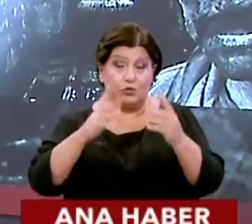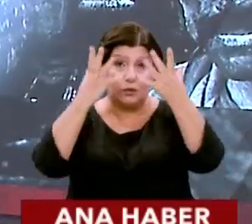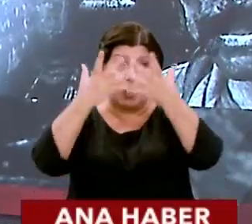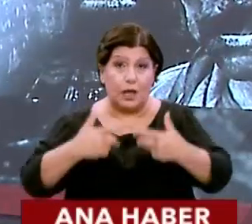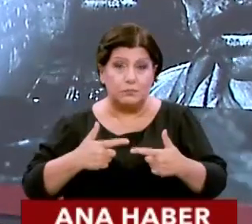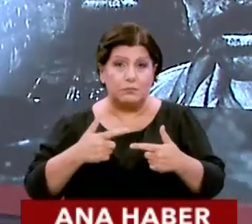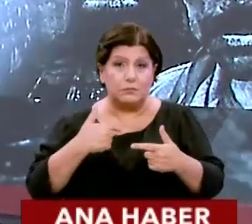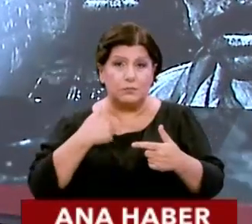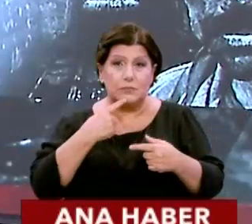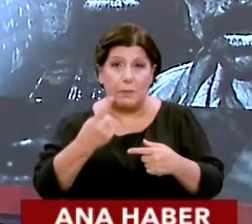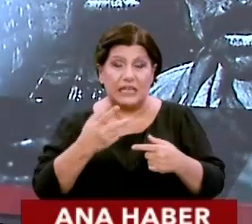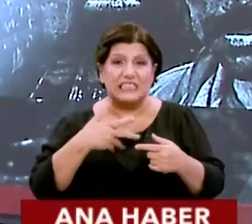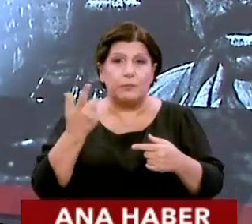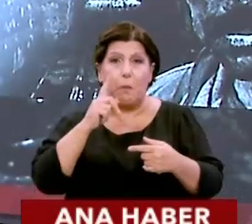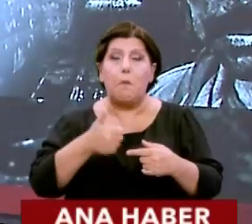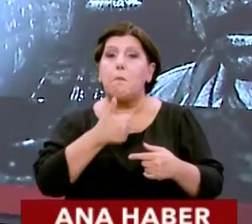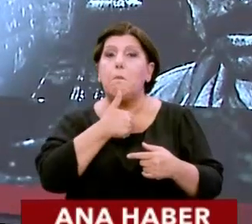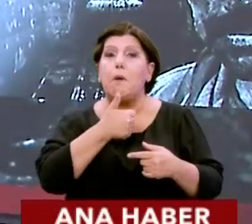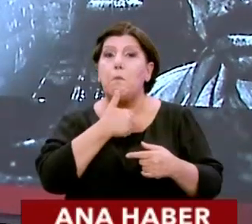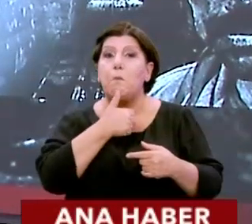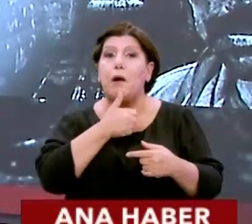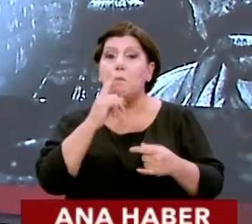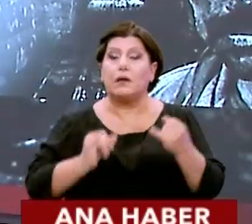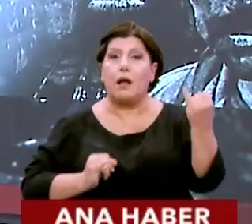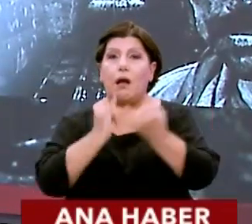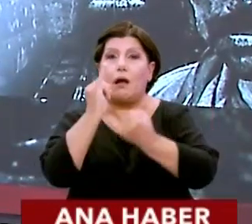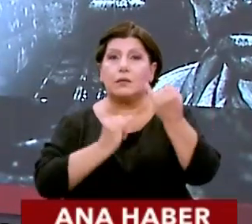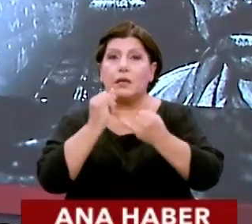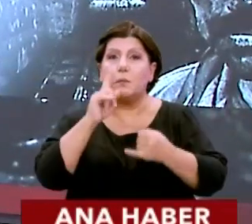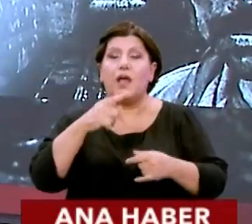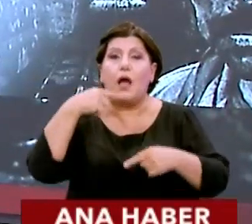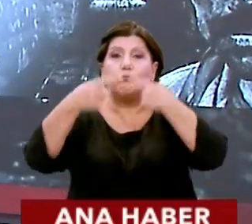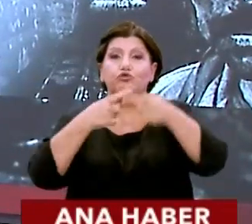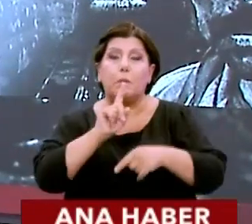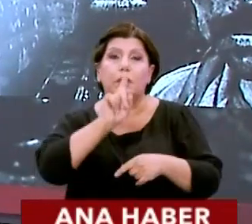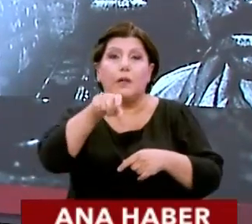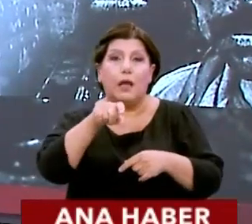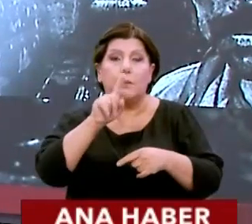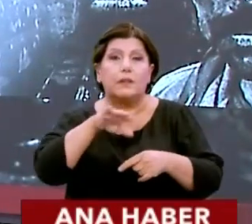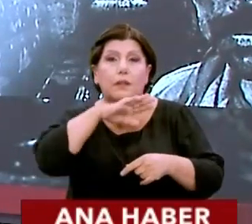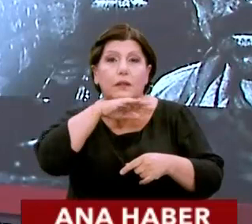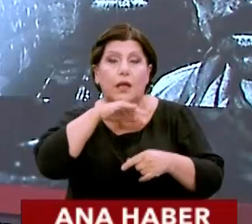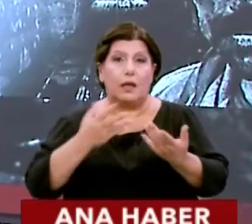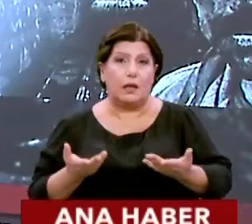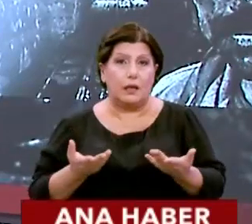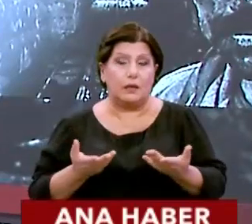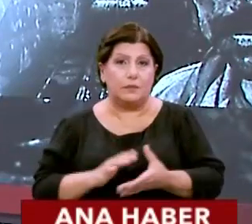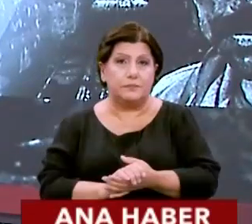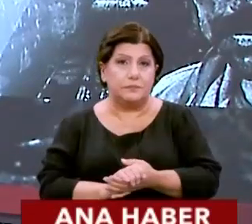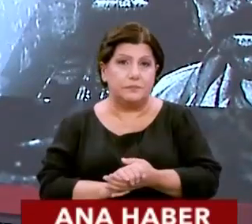var ya rakam demek istemiyorum bir baba bir kardeş bir amca bir Dayı bir dede